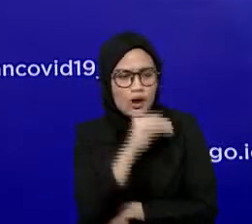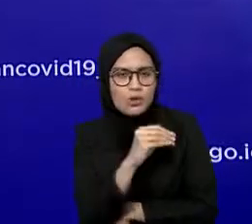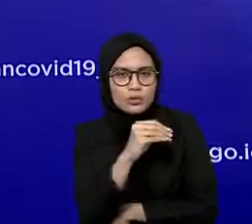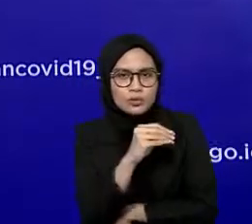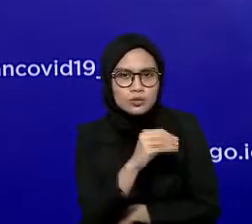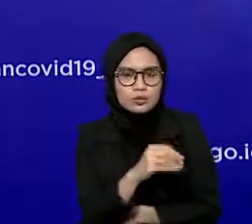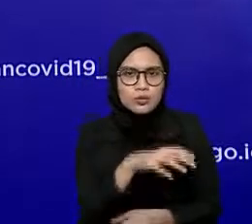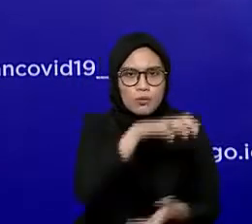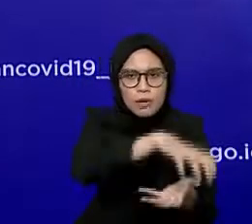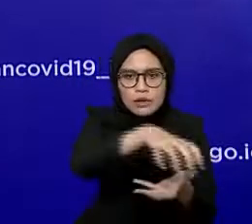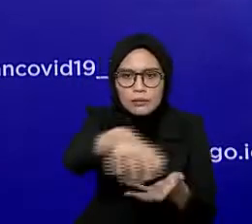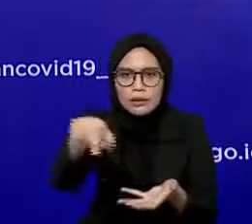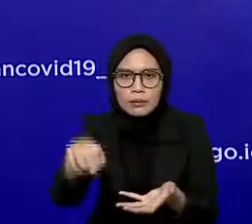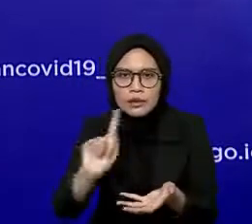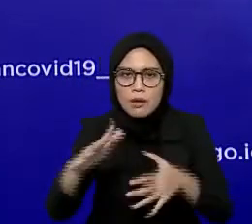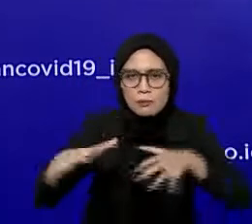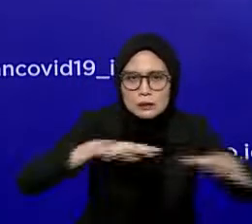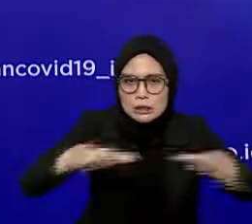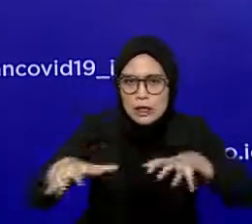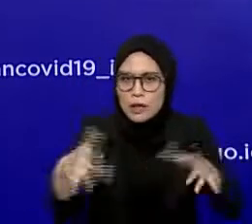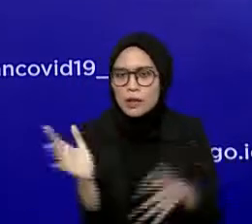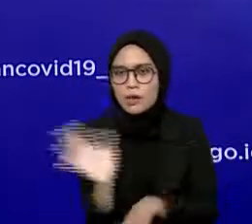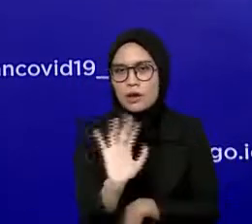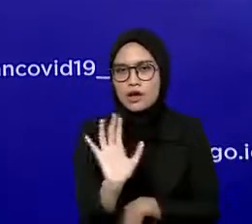kebencanaan. Di antaranya adalah